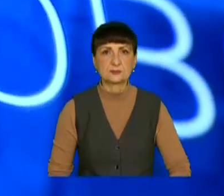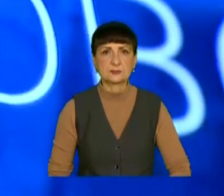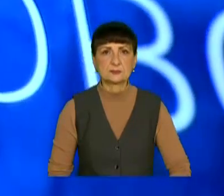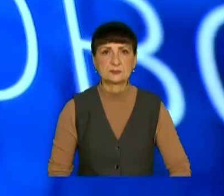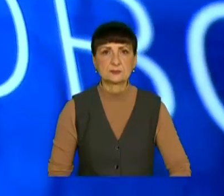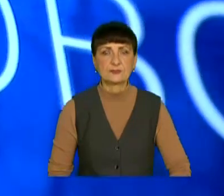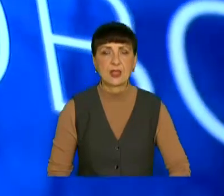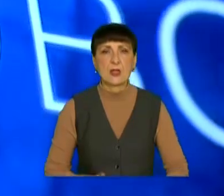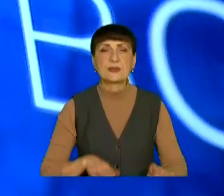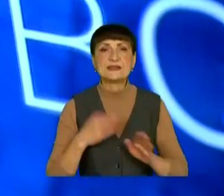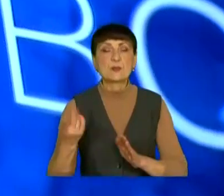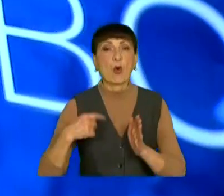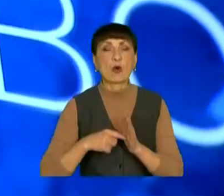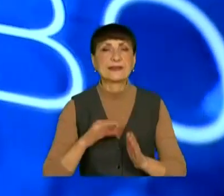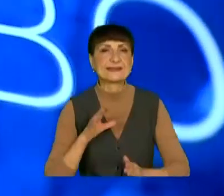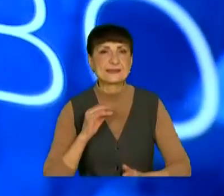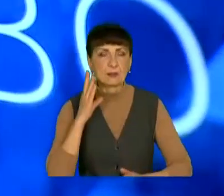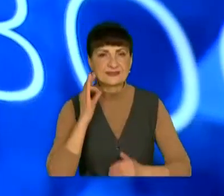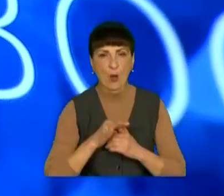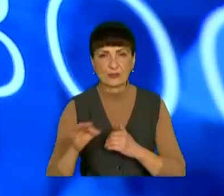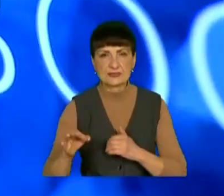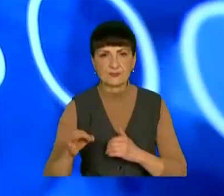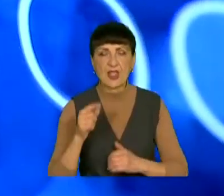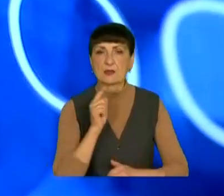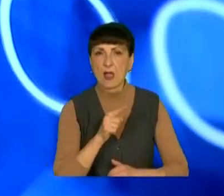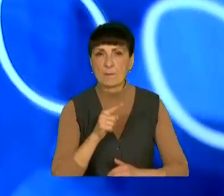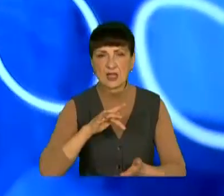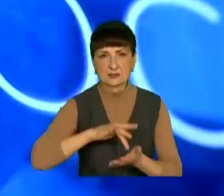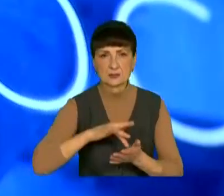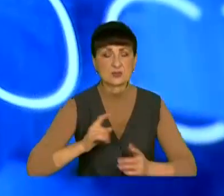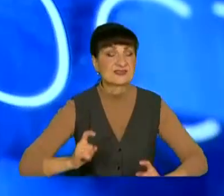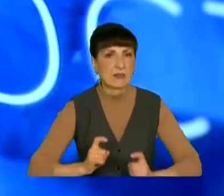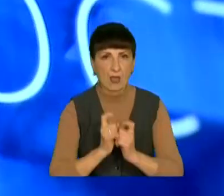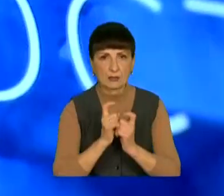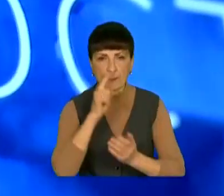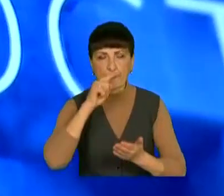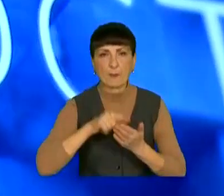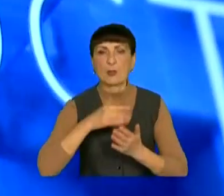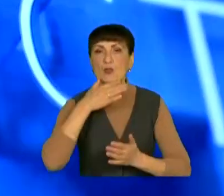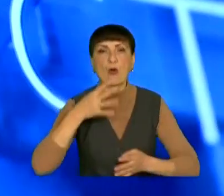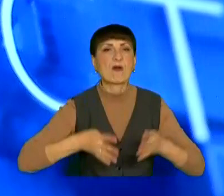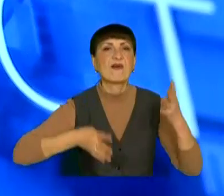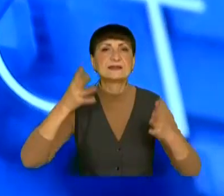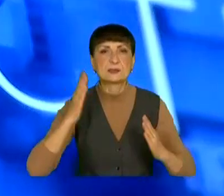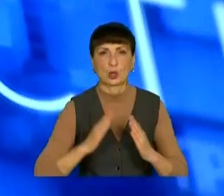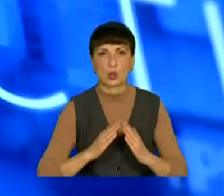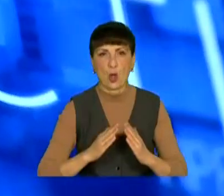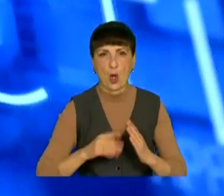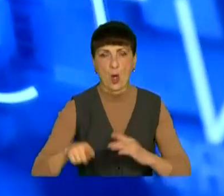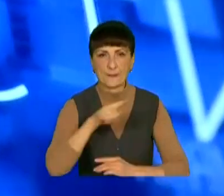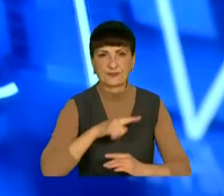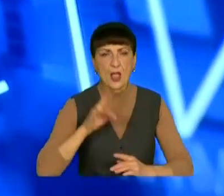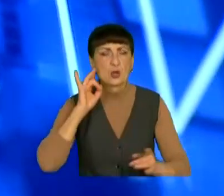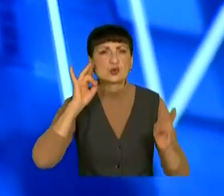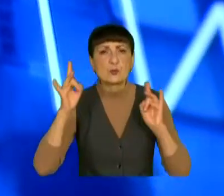И перенесемся в город Иссык Алматинской области. Там в эпицентре скандала оказался многоквартирный жилой комплекс. Шумиху